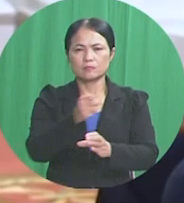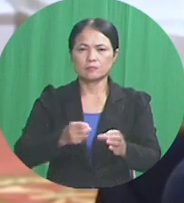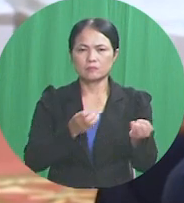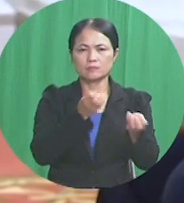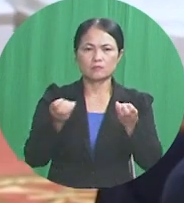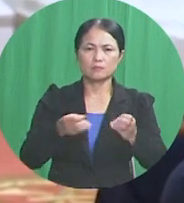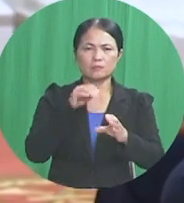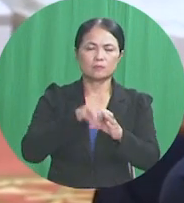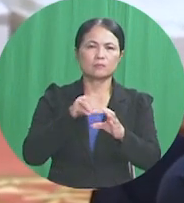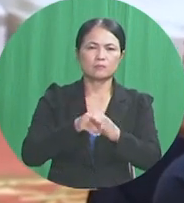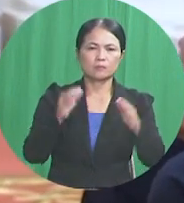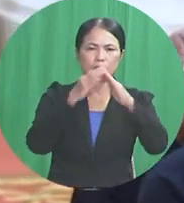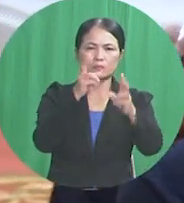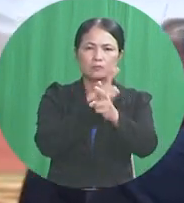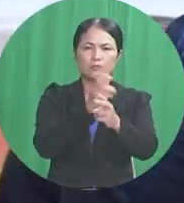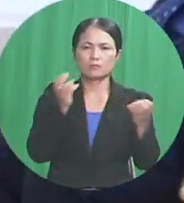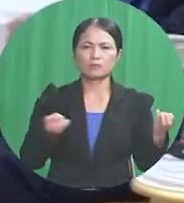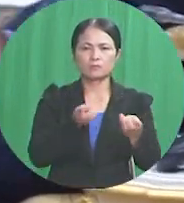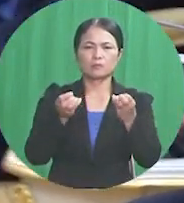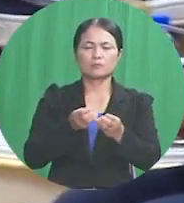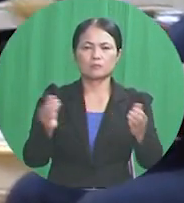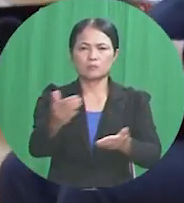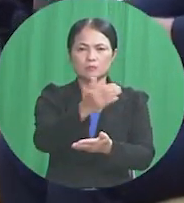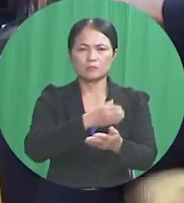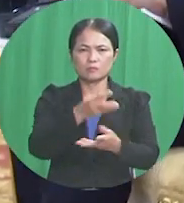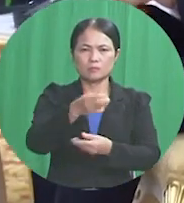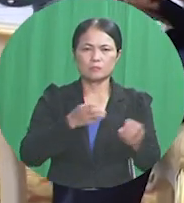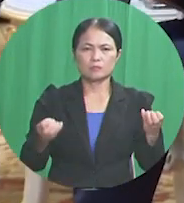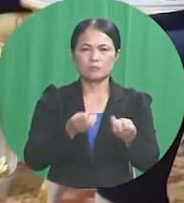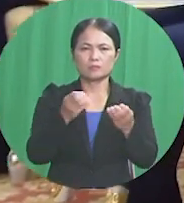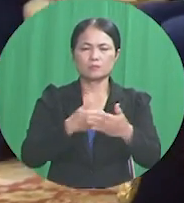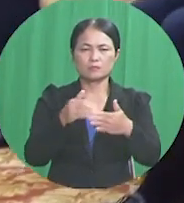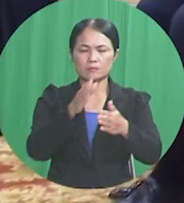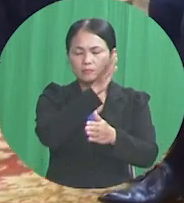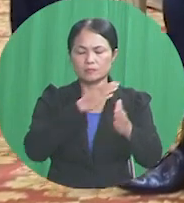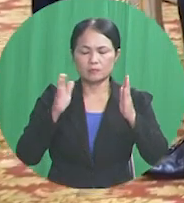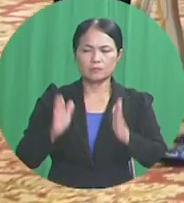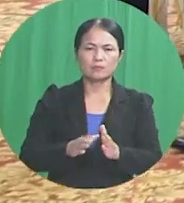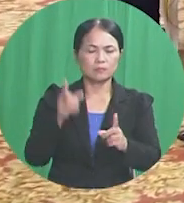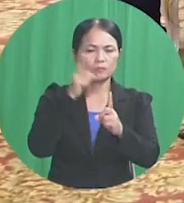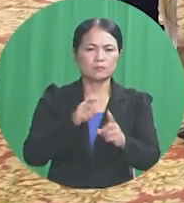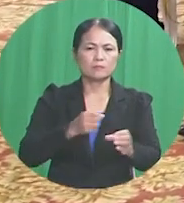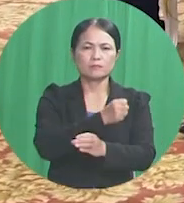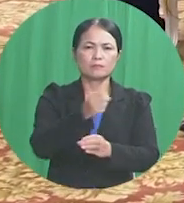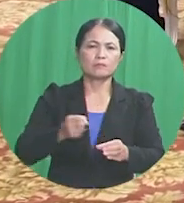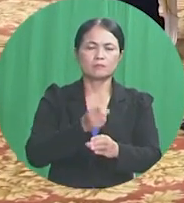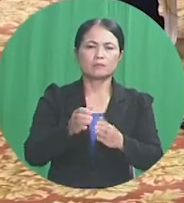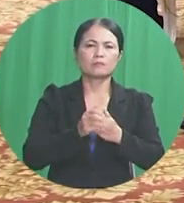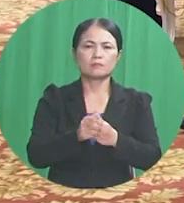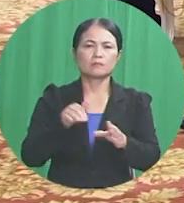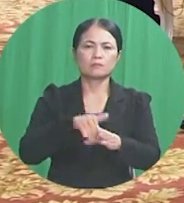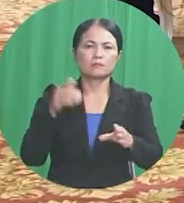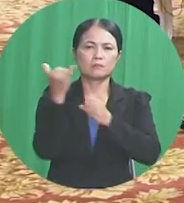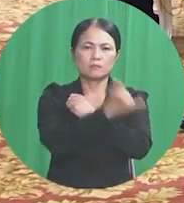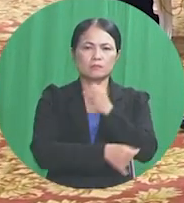าวินิยกเตลึกแลงสต็อกสระนังกาโปรโมตินสระพตอลปีกสิกอดำใบกันสำหรับน้อมจันเตยประเทศ